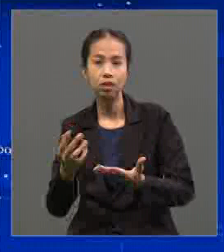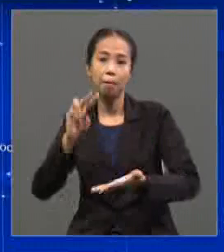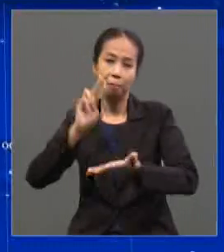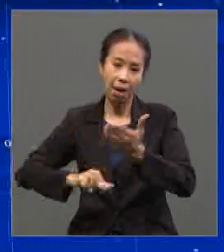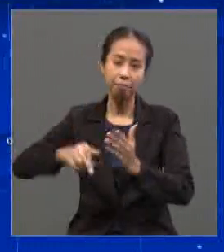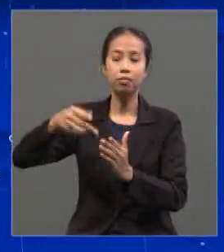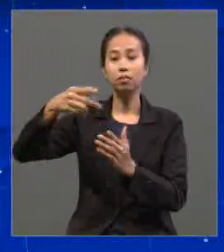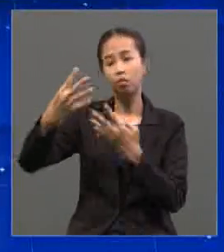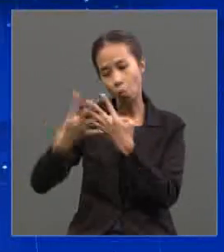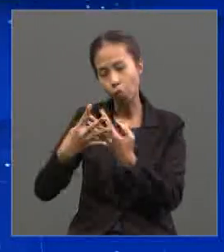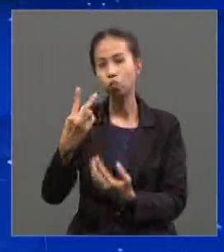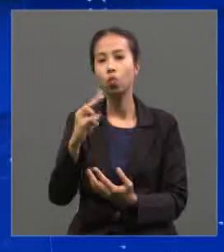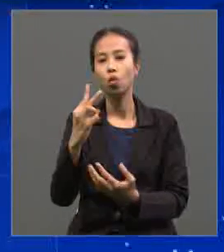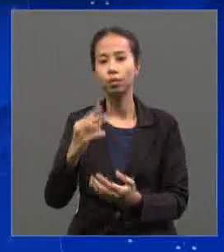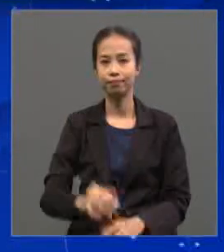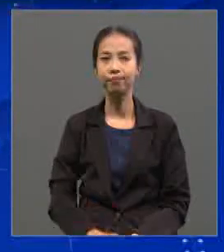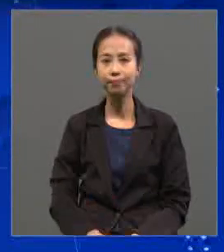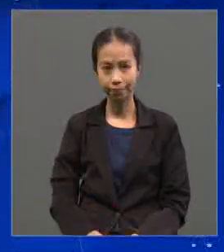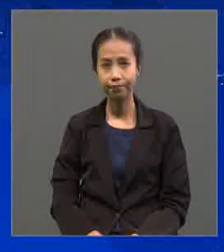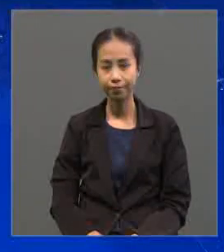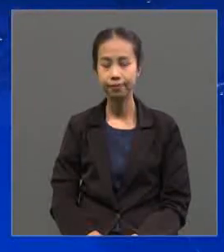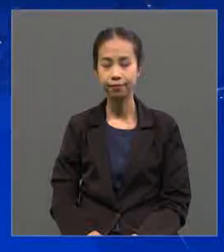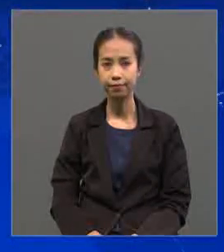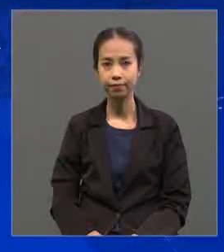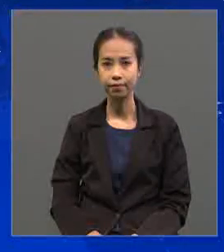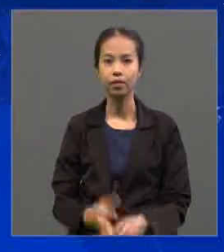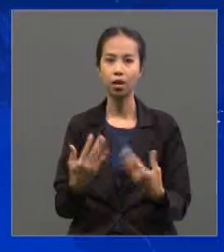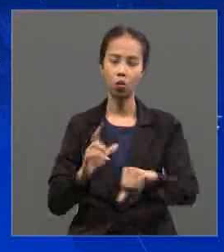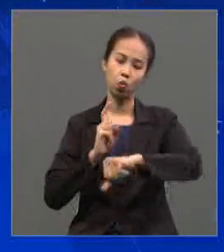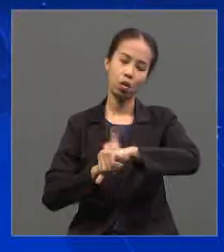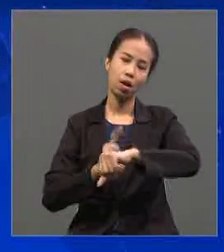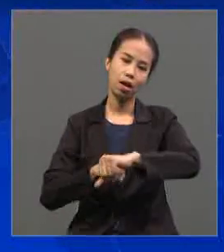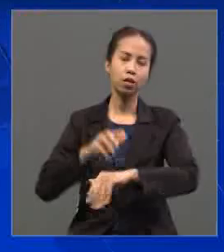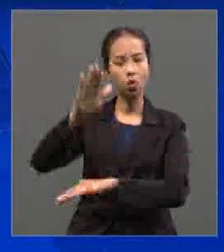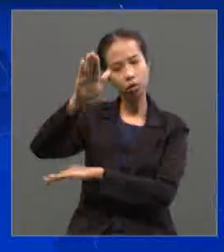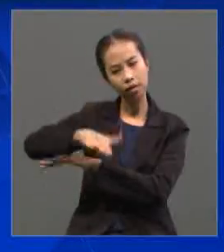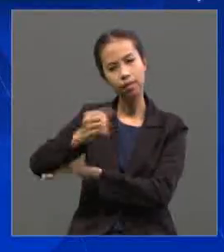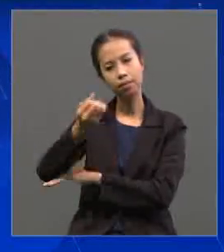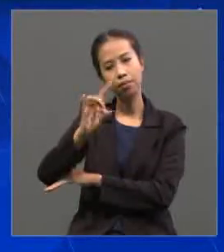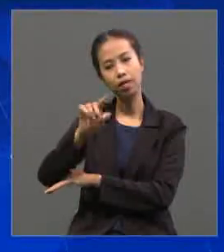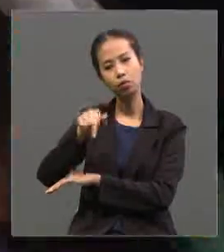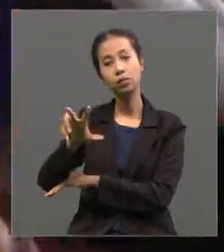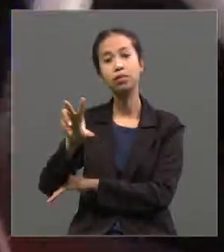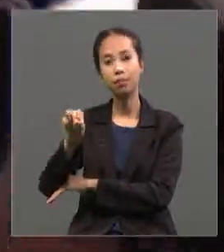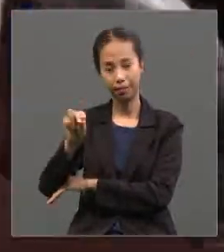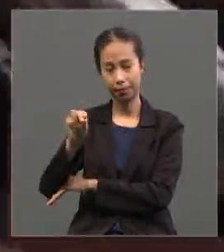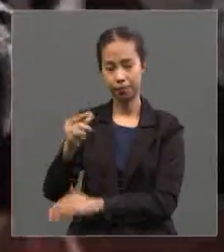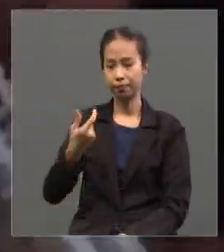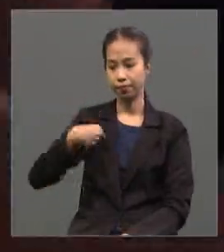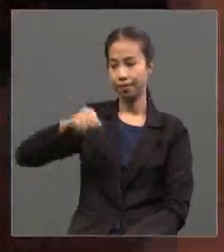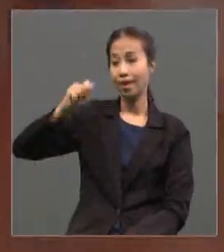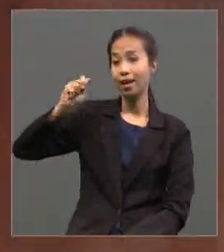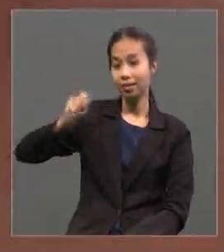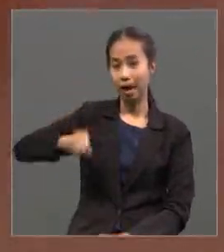ทั้งปรับค่ะ ครับก็ต่อมาคือตอน 18:30 นาทีเนี่ยนะครับศาลเยาวชนและครอ